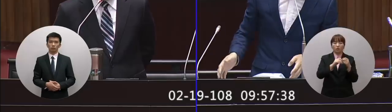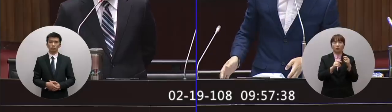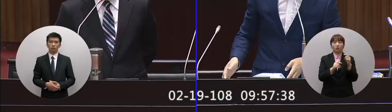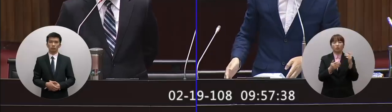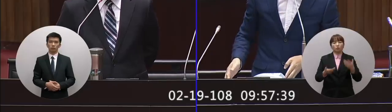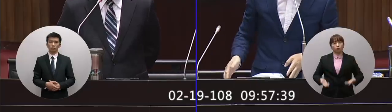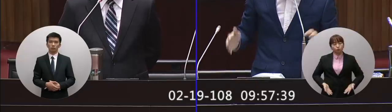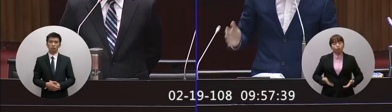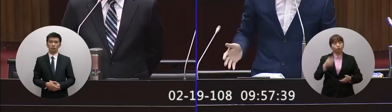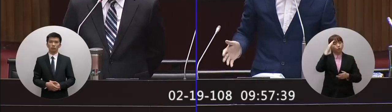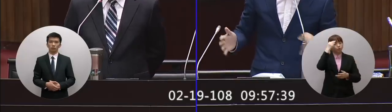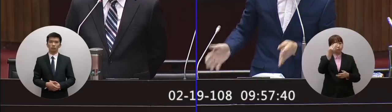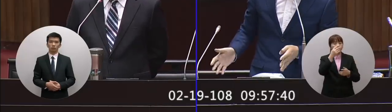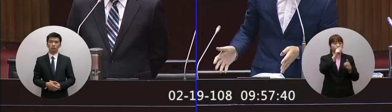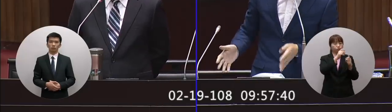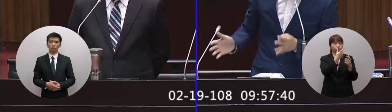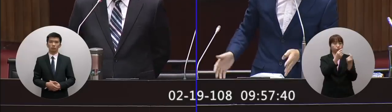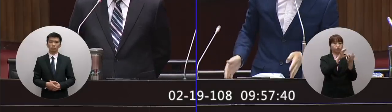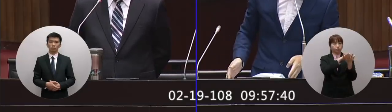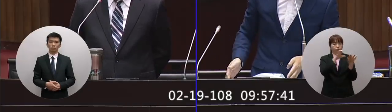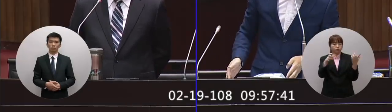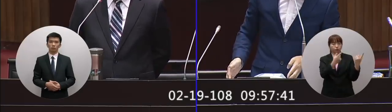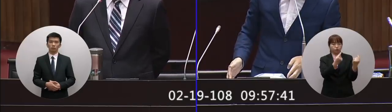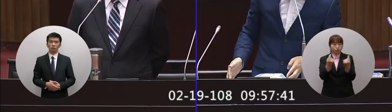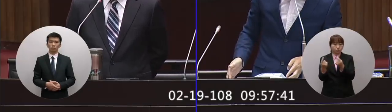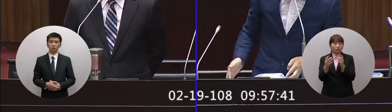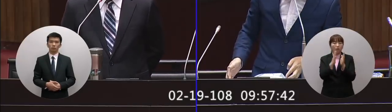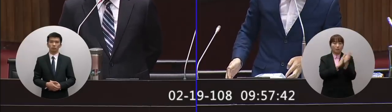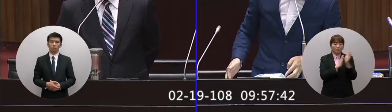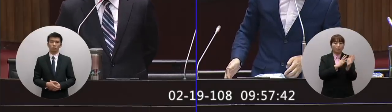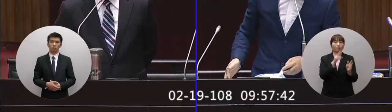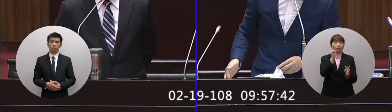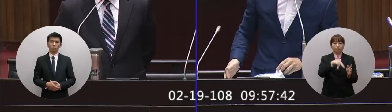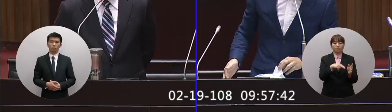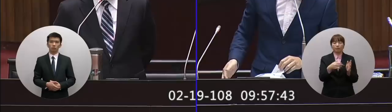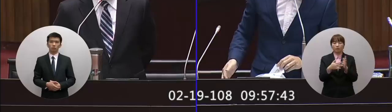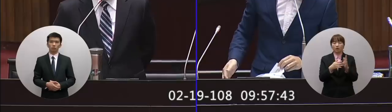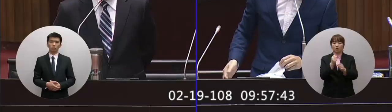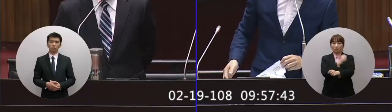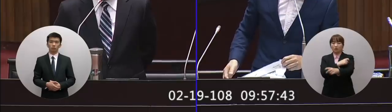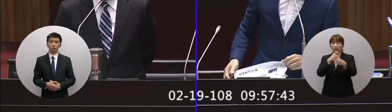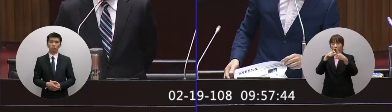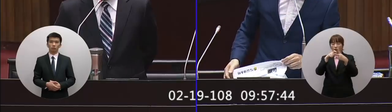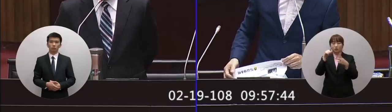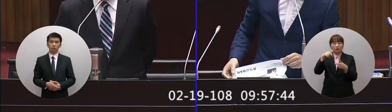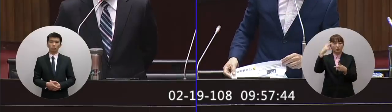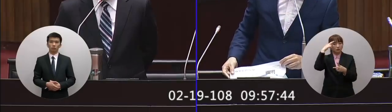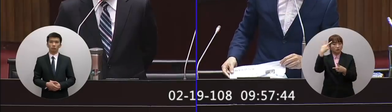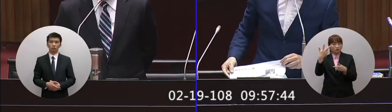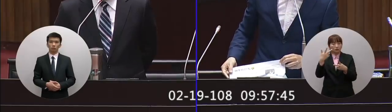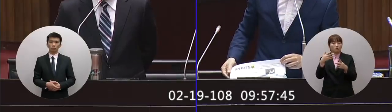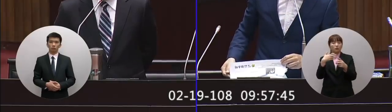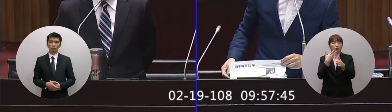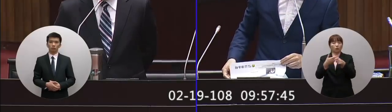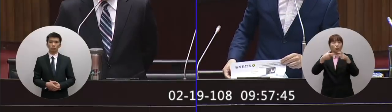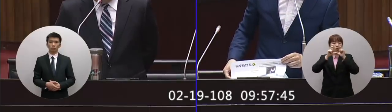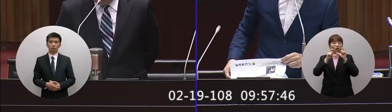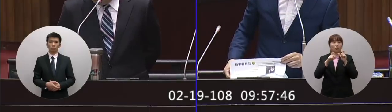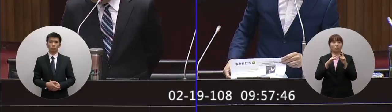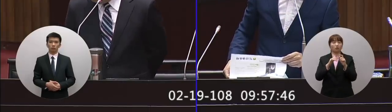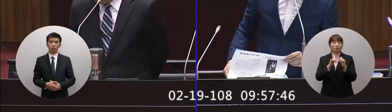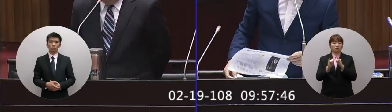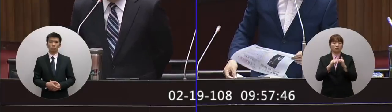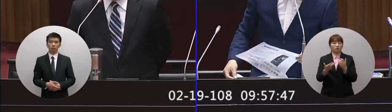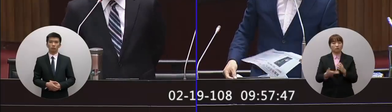的休九天，固定可预期可安排之外，劳工的七天假有没有考量还回来？